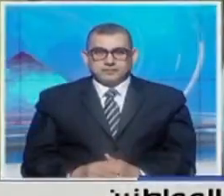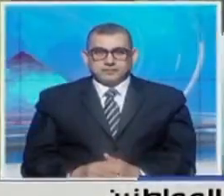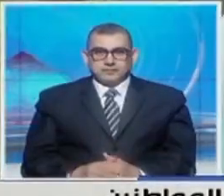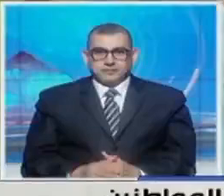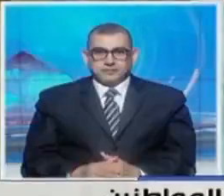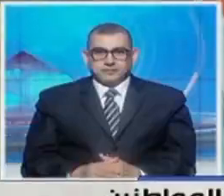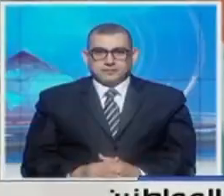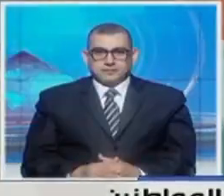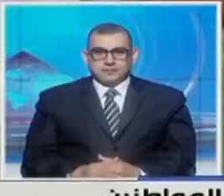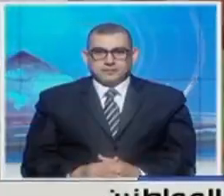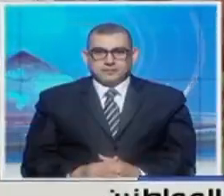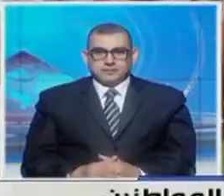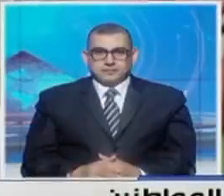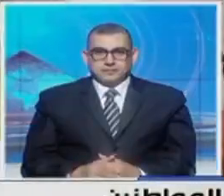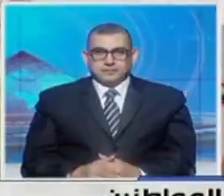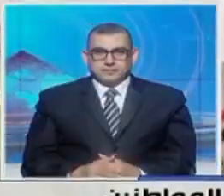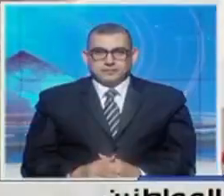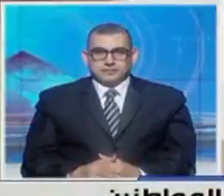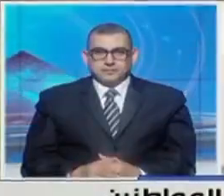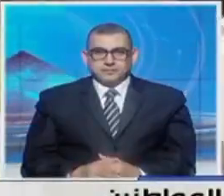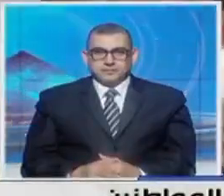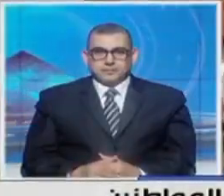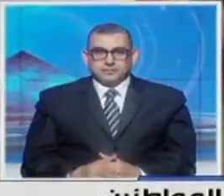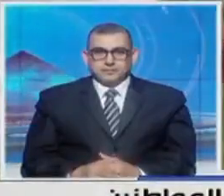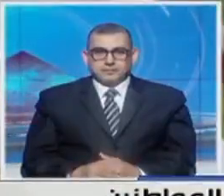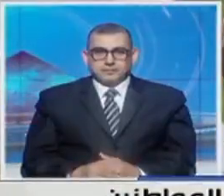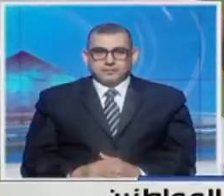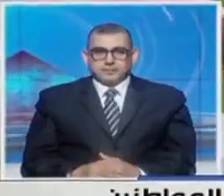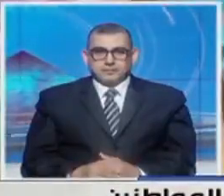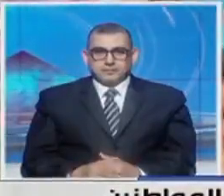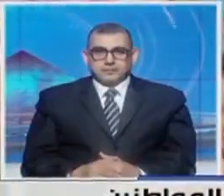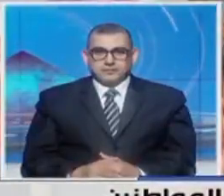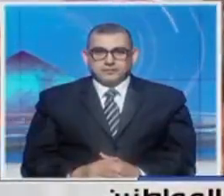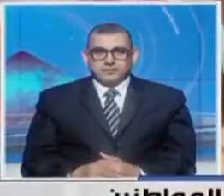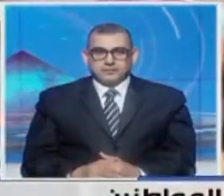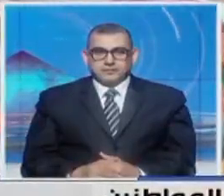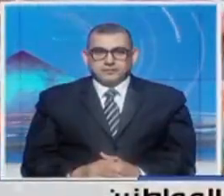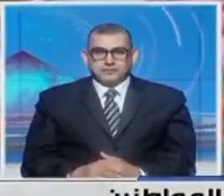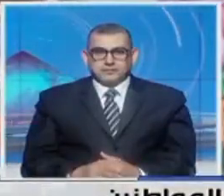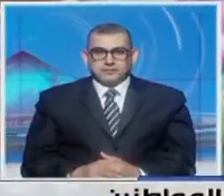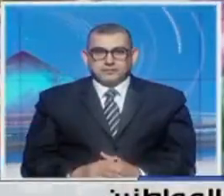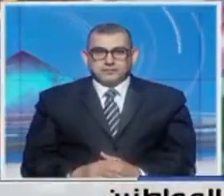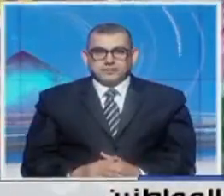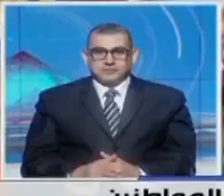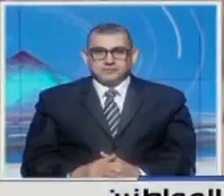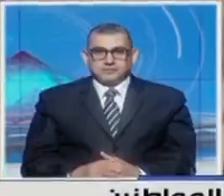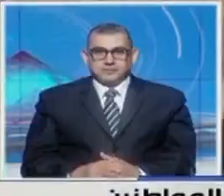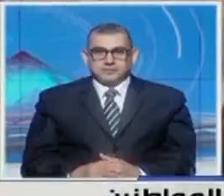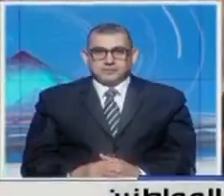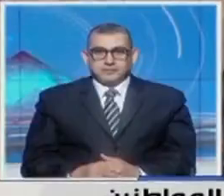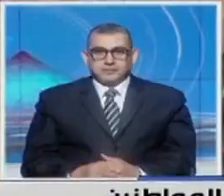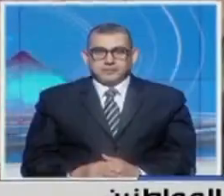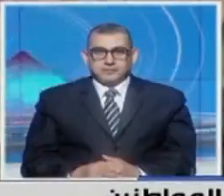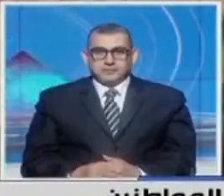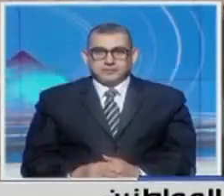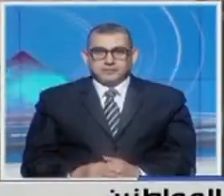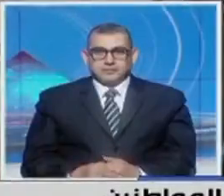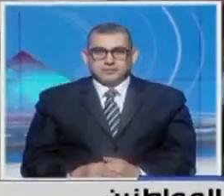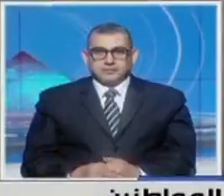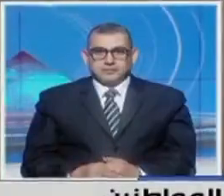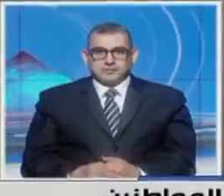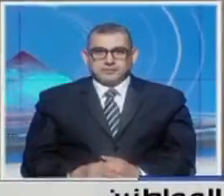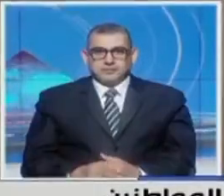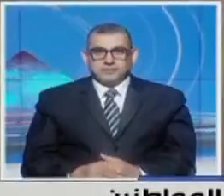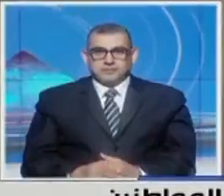كل واحد فينا شرطة ولا شعب، حبها في قلوبنا بعد الدين دي.